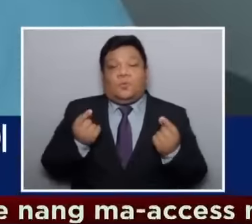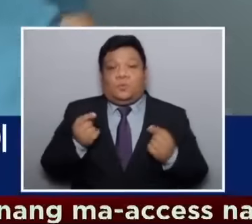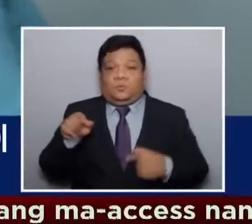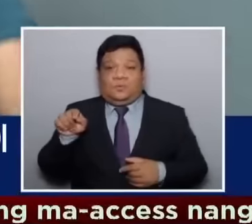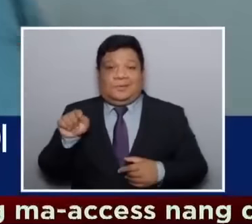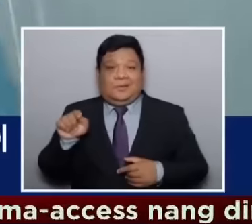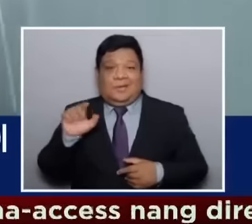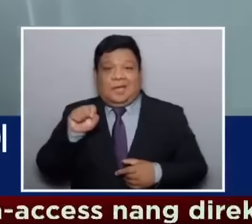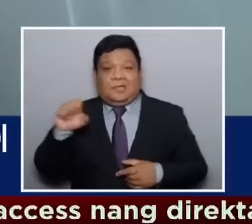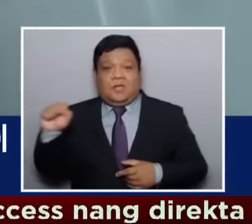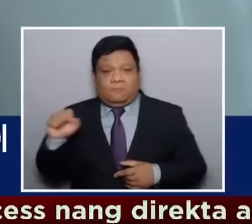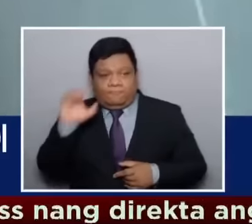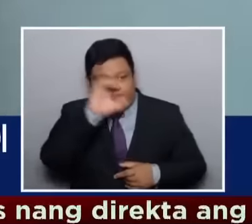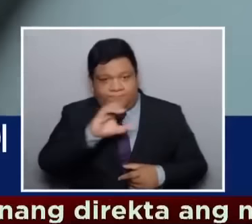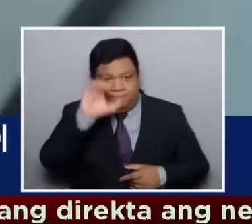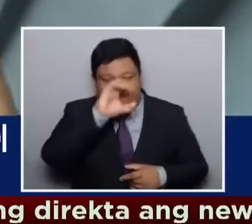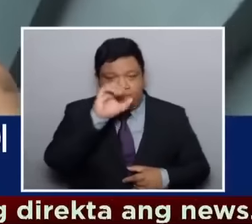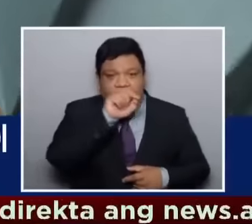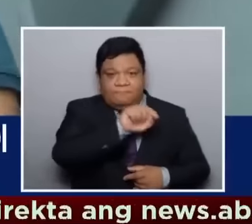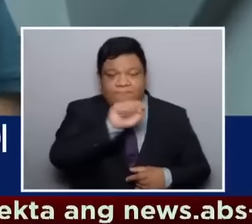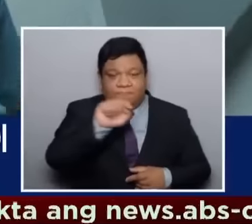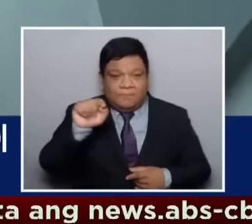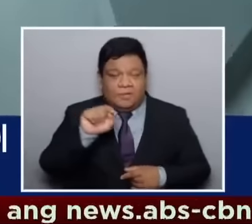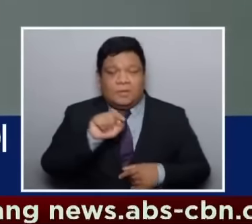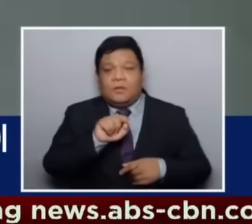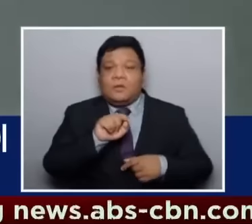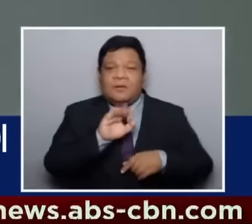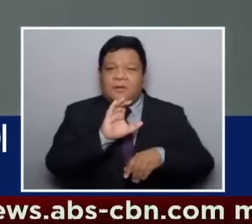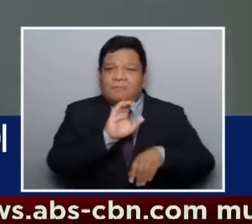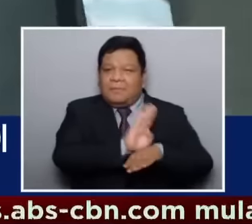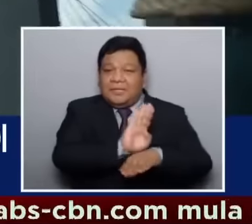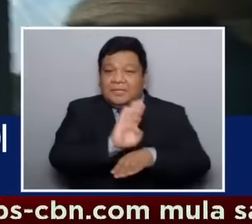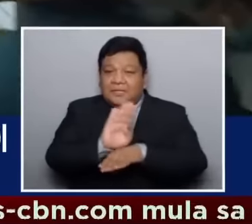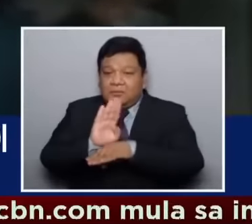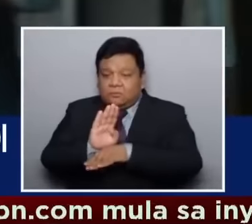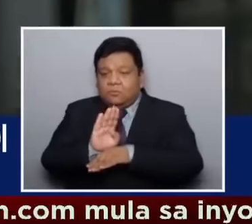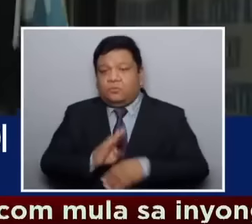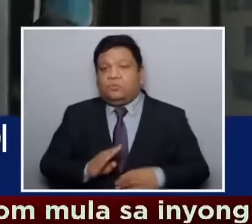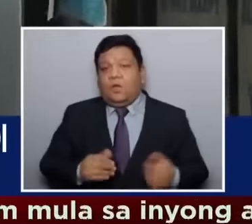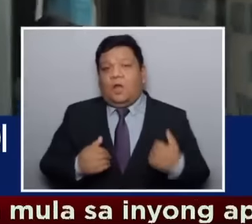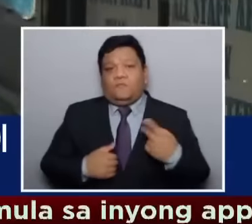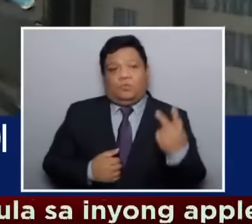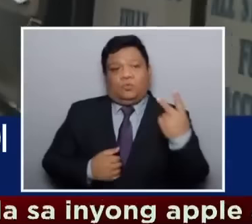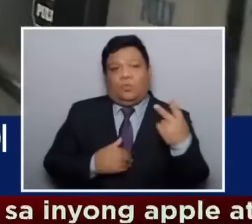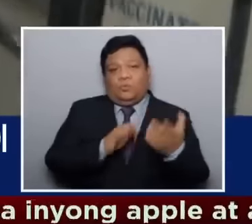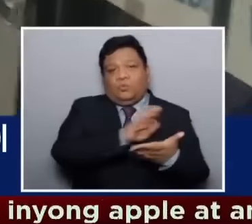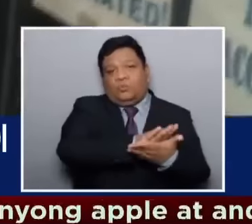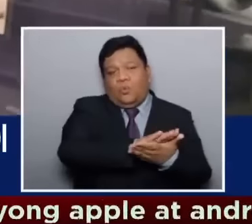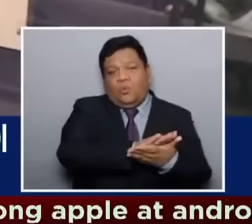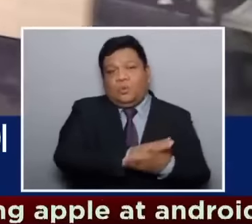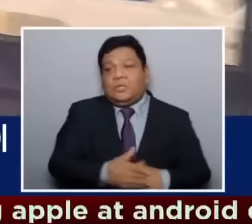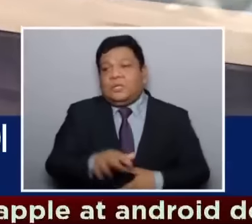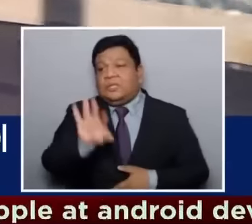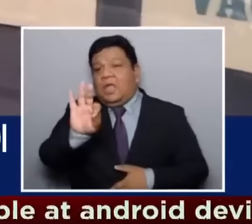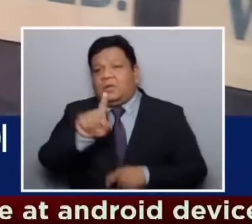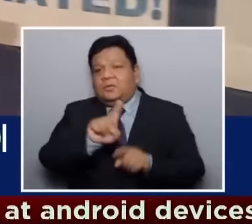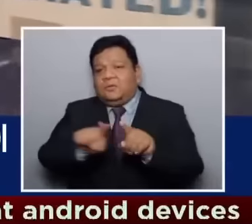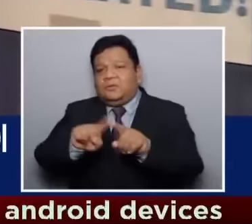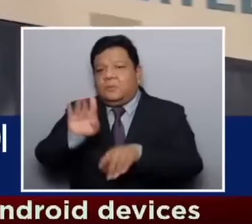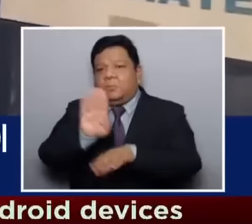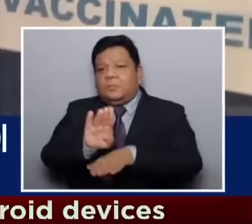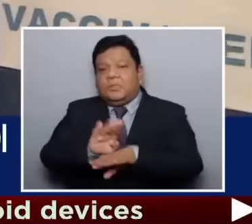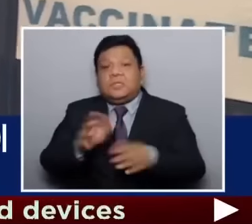contribution evaders o race ng SSS Deparo, 2 eskwelahan at 9 na establishmento sa